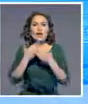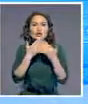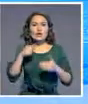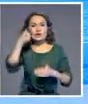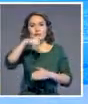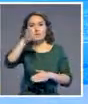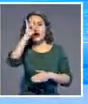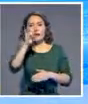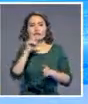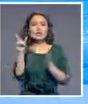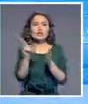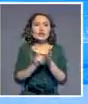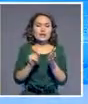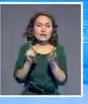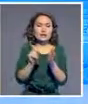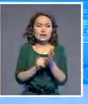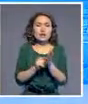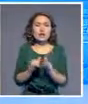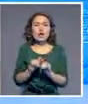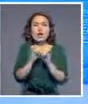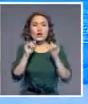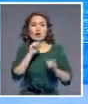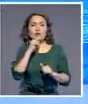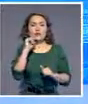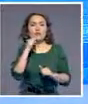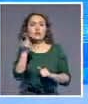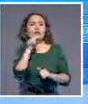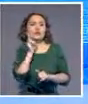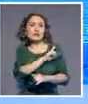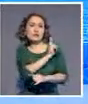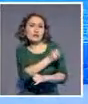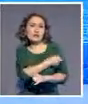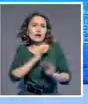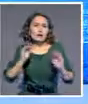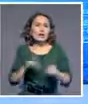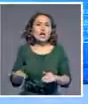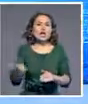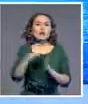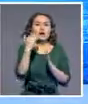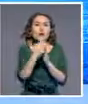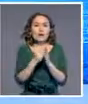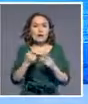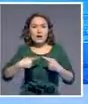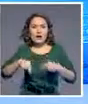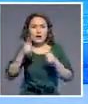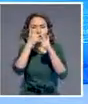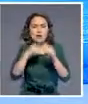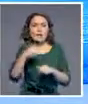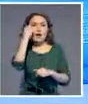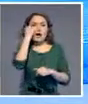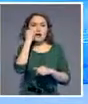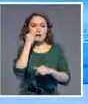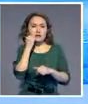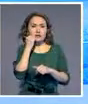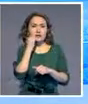Соңғы жылдары елде зейнеткерлер көбейіп, еңбекке қауқарлы жастар азайып барады. Бұл Республикалық статистика агенттігінің мәліметі. Ал халқы қартайып